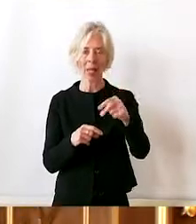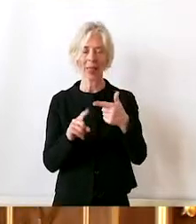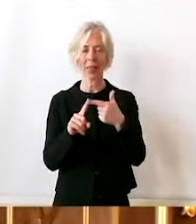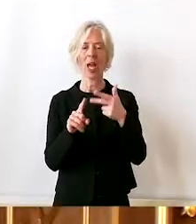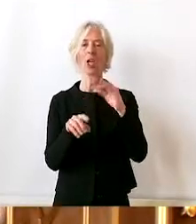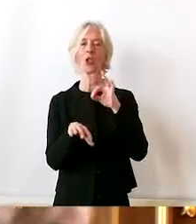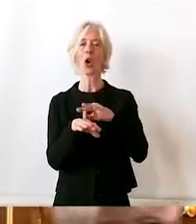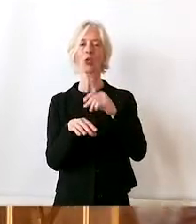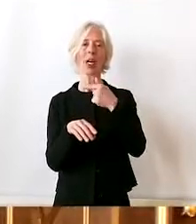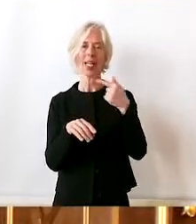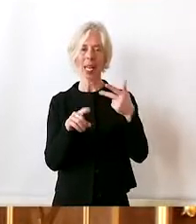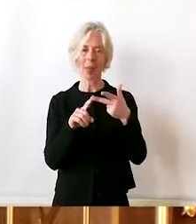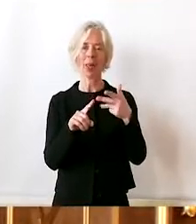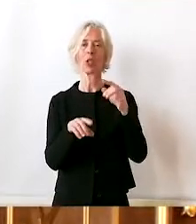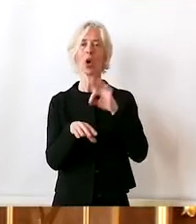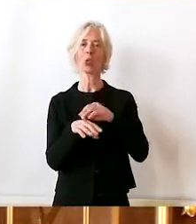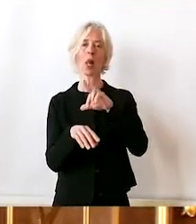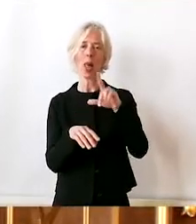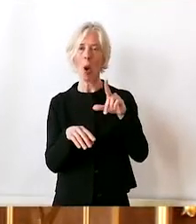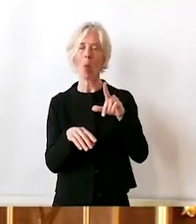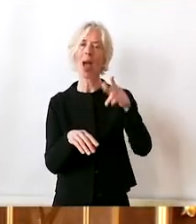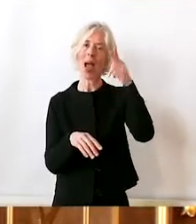Dr. Lauber, Herr Kellner,